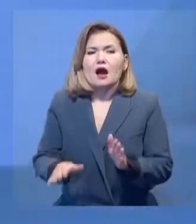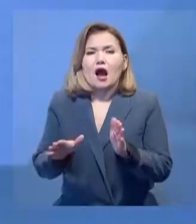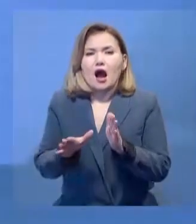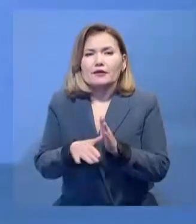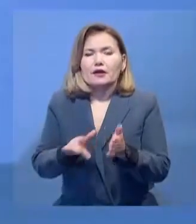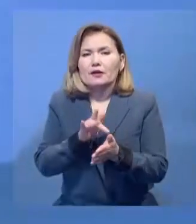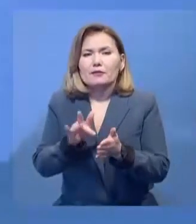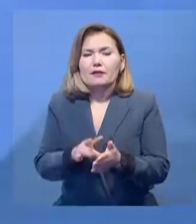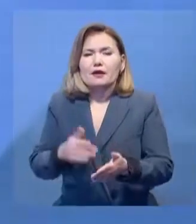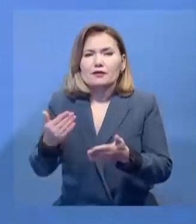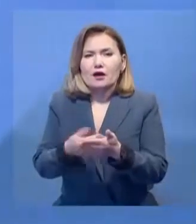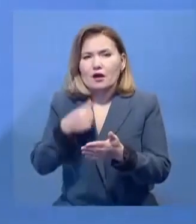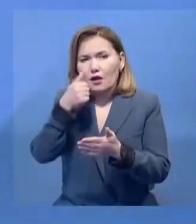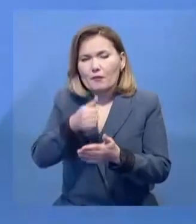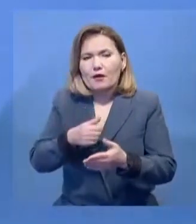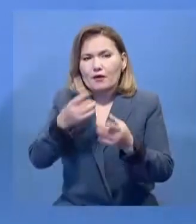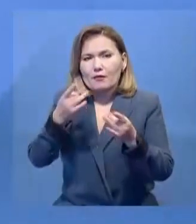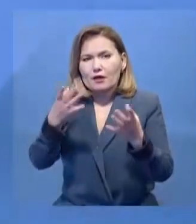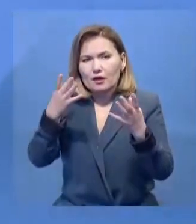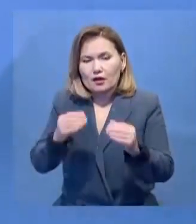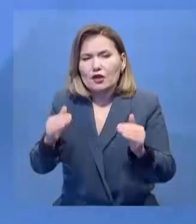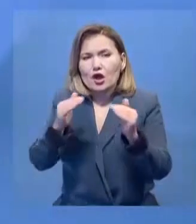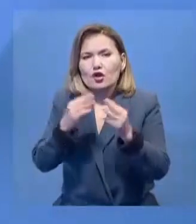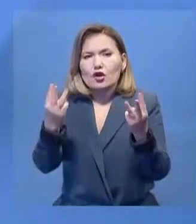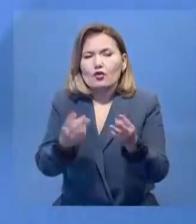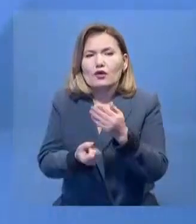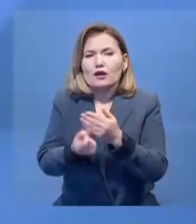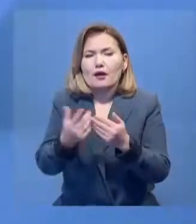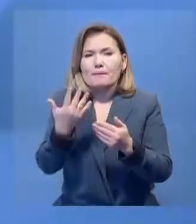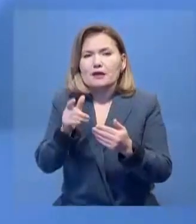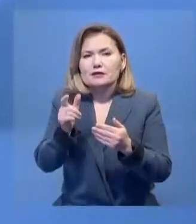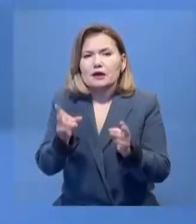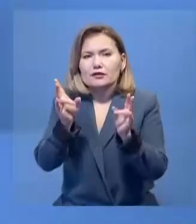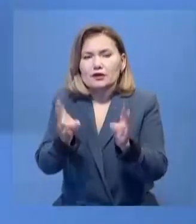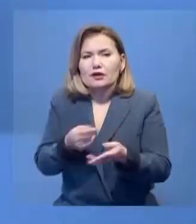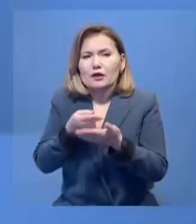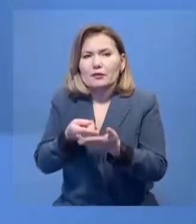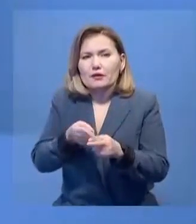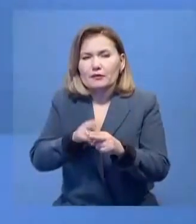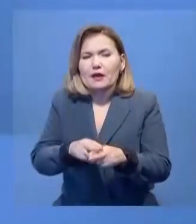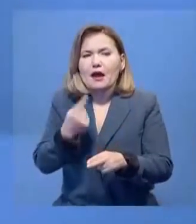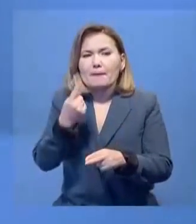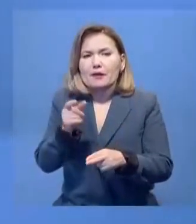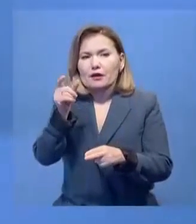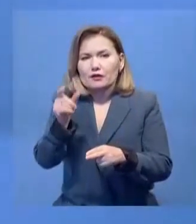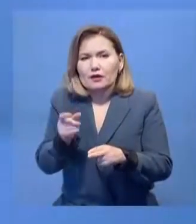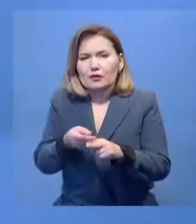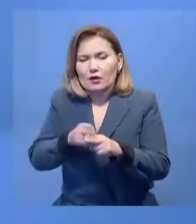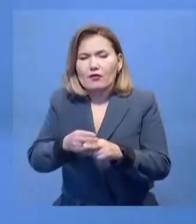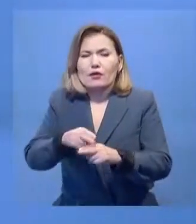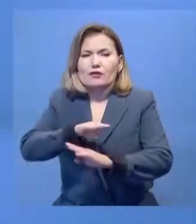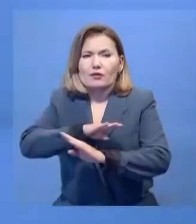Өзгеде ақпарат Атырауда мереке күндері тұрғын үйден өрт шығып 5 адам жарақат алған еді. Бүгін күйік шалғандардың біреуі жансақтау